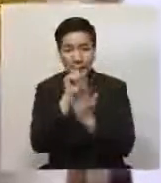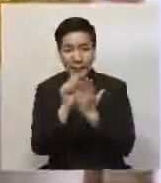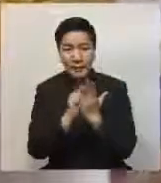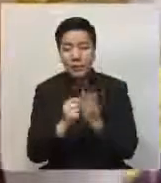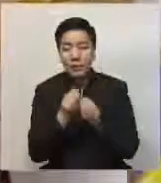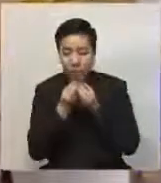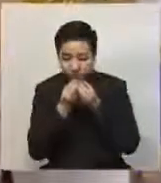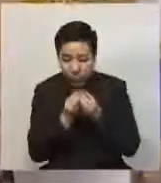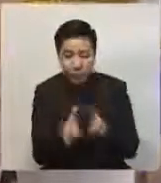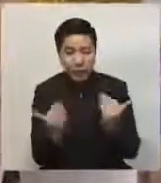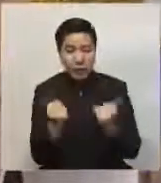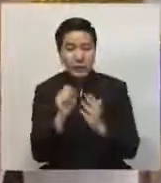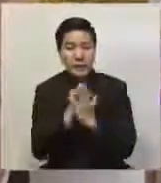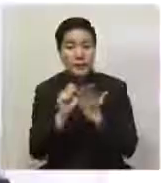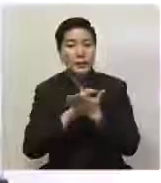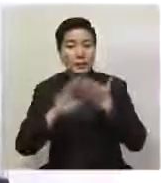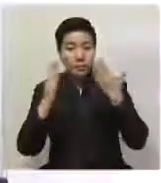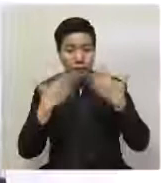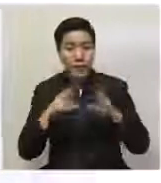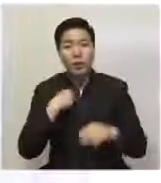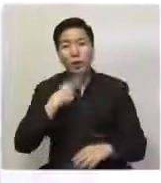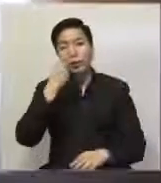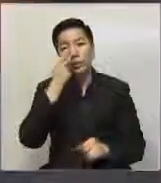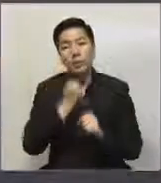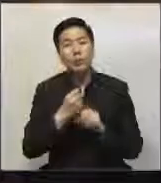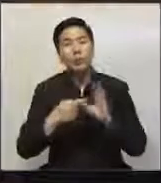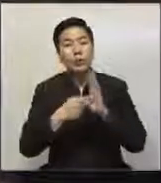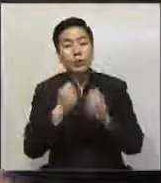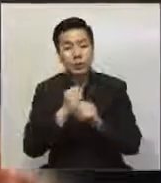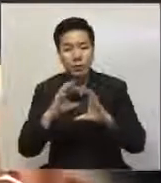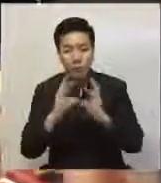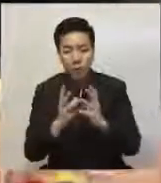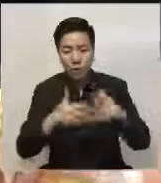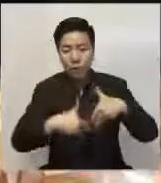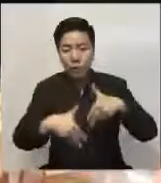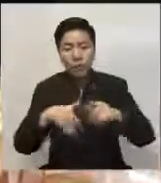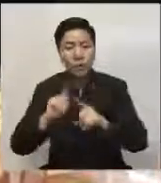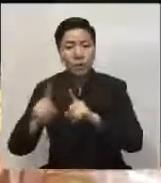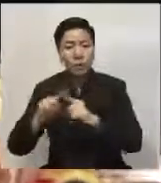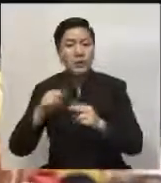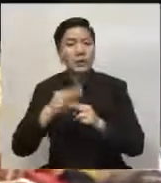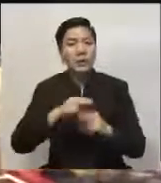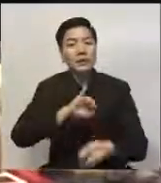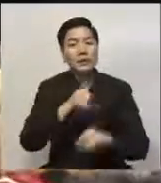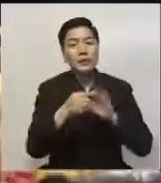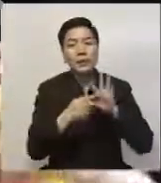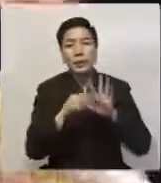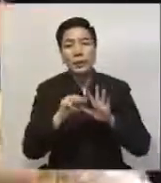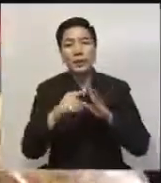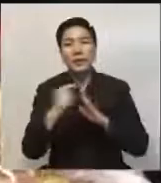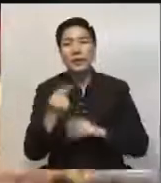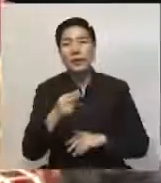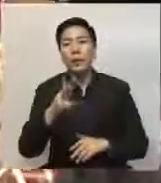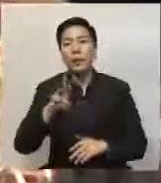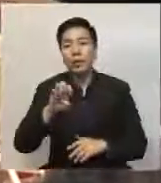คำอวยพรนะคะหลังจากที่เขียนคำอวยพรแล้วก็ได้ชมการสาธิตทำโคมพื้นเมืองจากกลุ่มชุมชนจามเทวีและชื่นชม